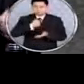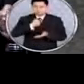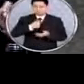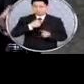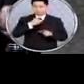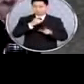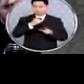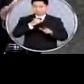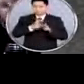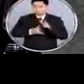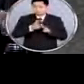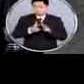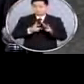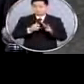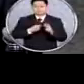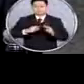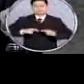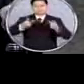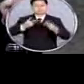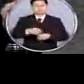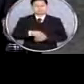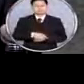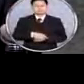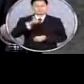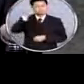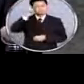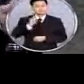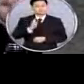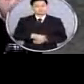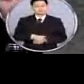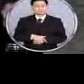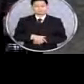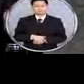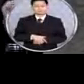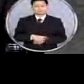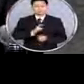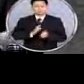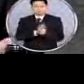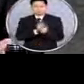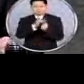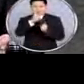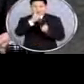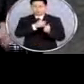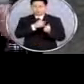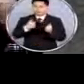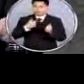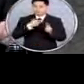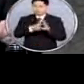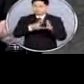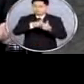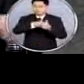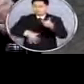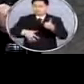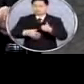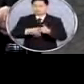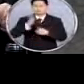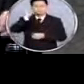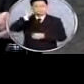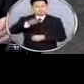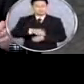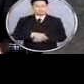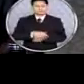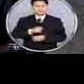业必须要改造，那就是必须我们要推动绿能的产业，因为未来全世